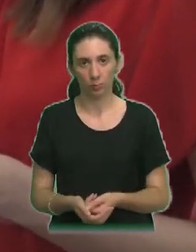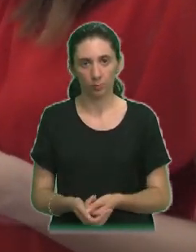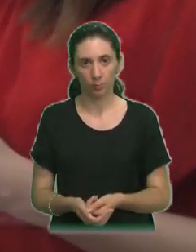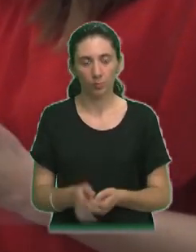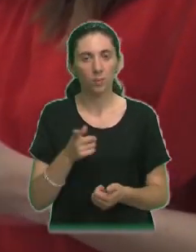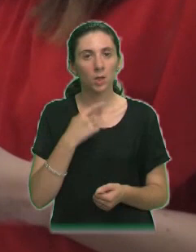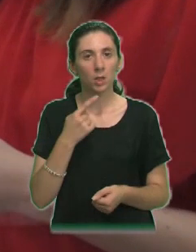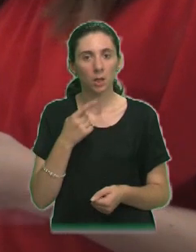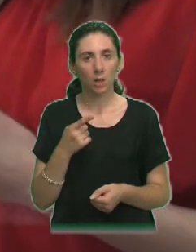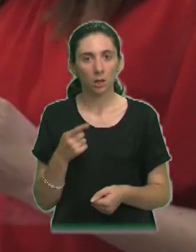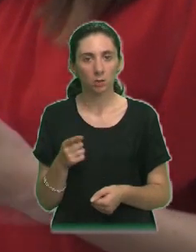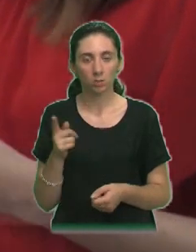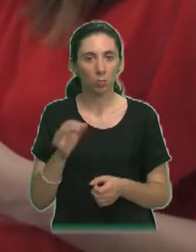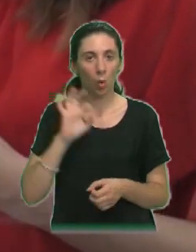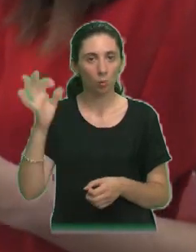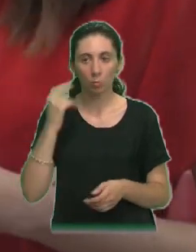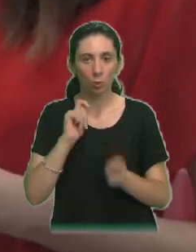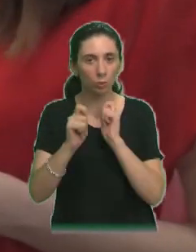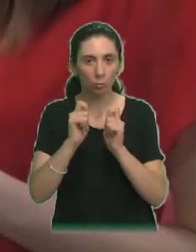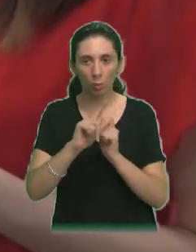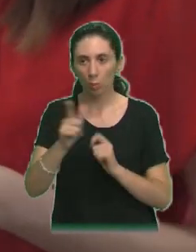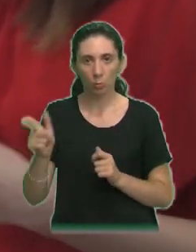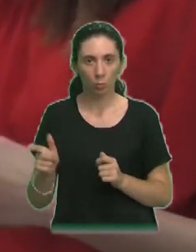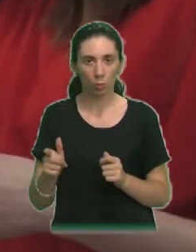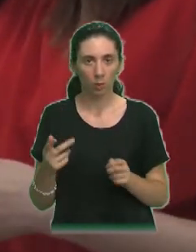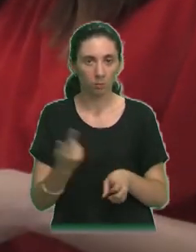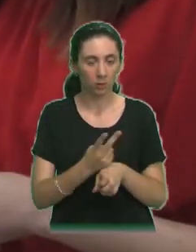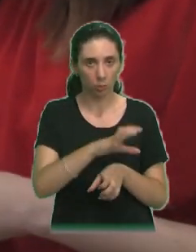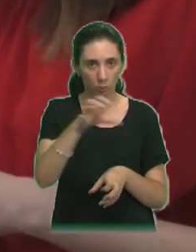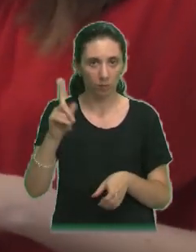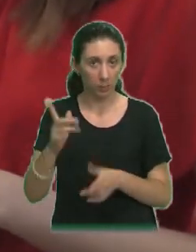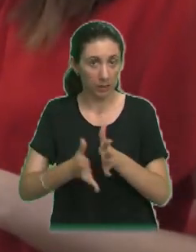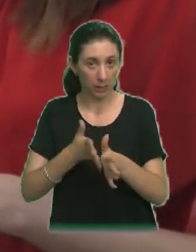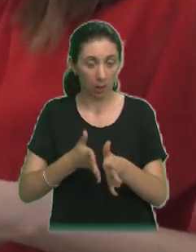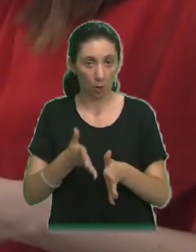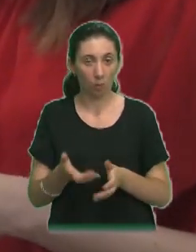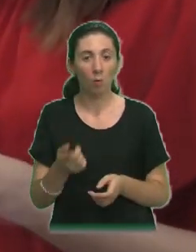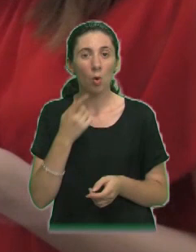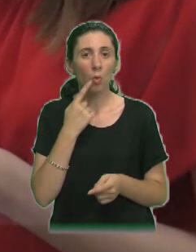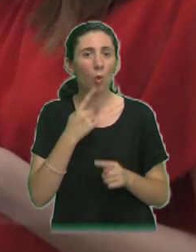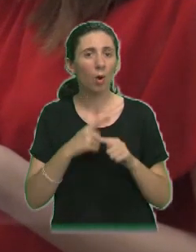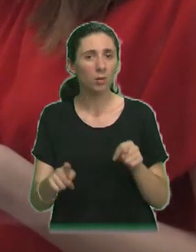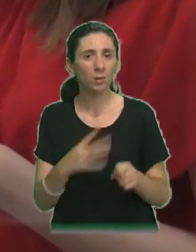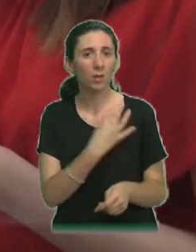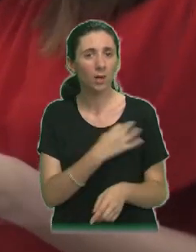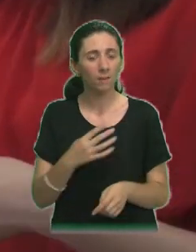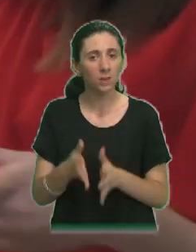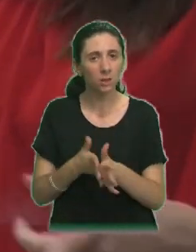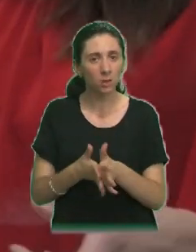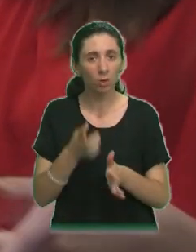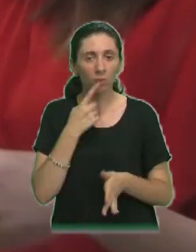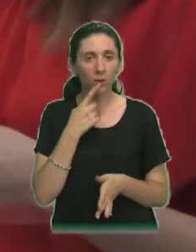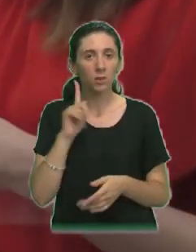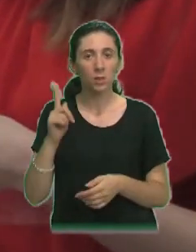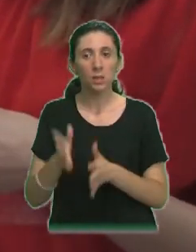Spomenuli ste da ste se odlično sporazumijevali s ostalim nacijama, i to na znakovnom jeziku. Pa koja je razlika između hrvatskog znakovnog jezika